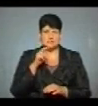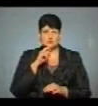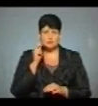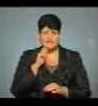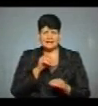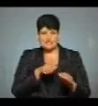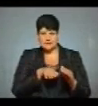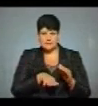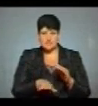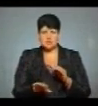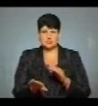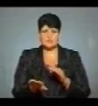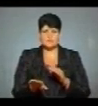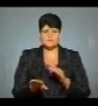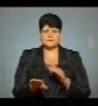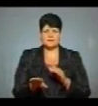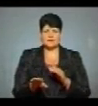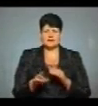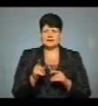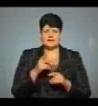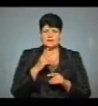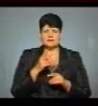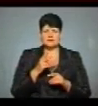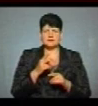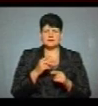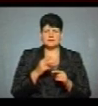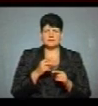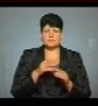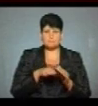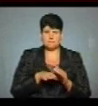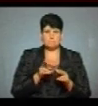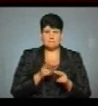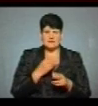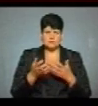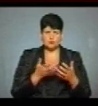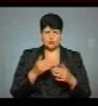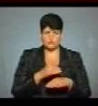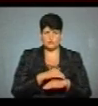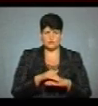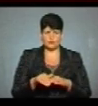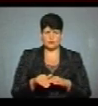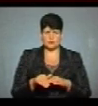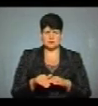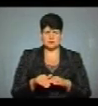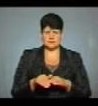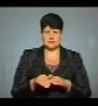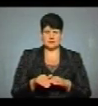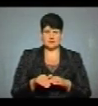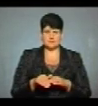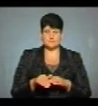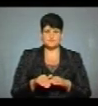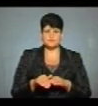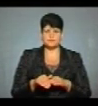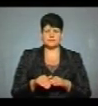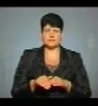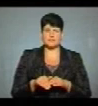перейти, незважаючи, щоб інше було в проєктній документації, перейти без розкопування вулиці і перекриття дорожнього руху. То